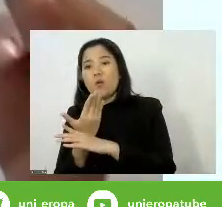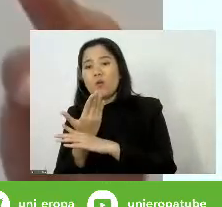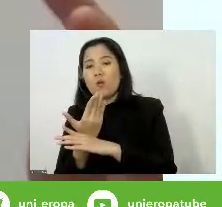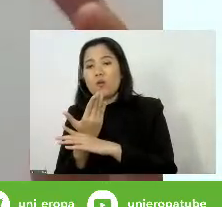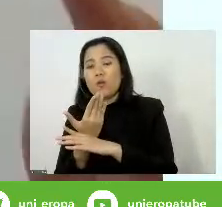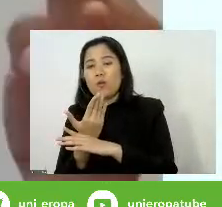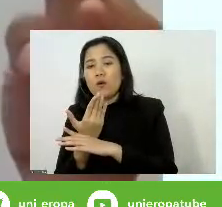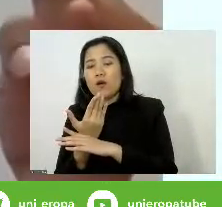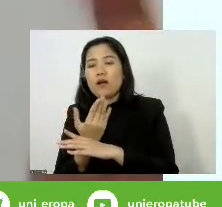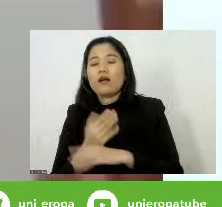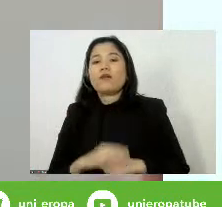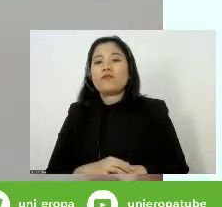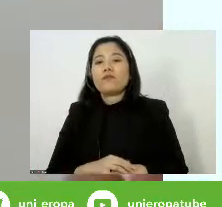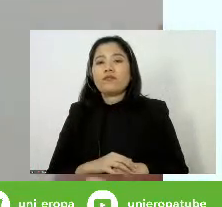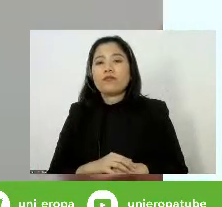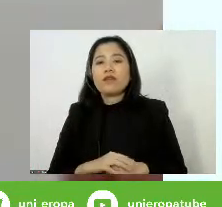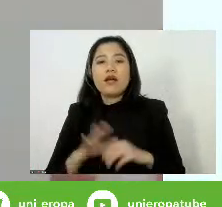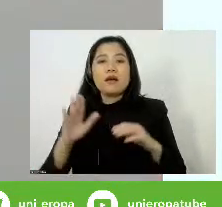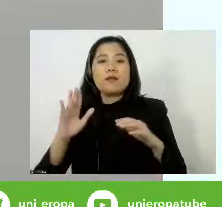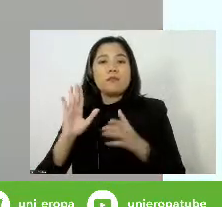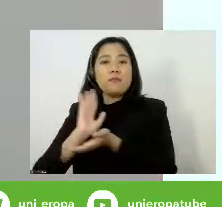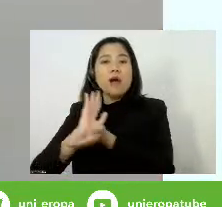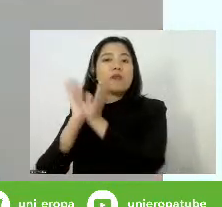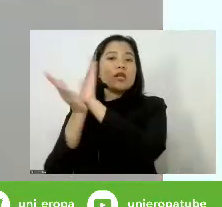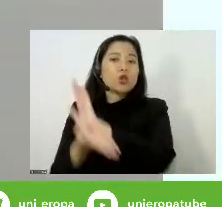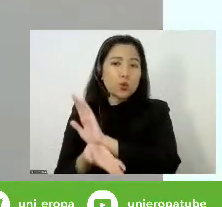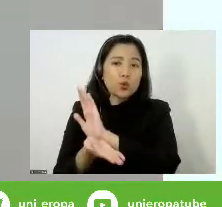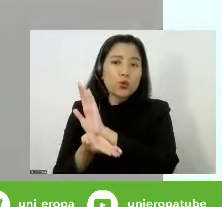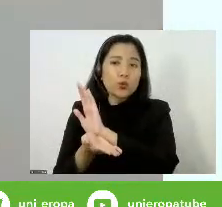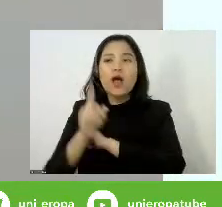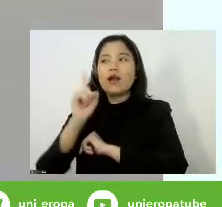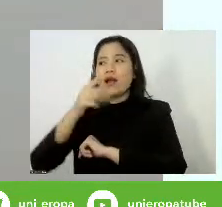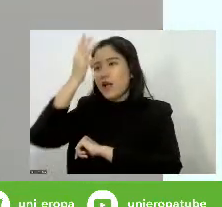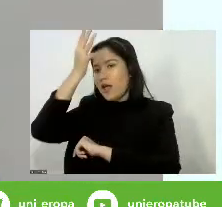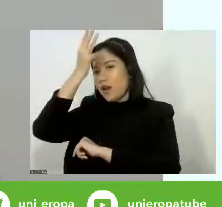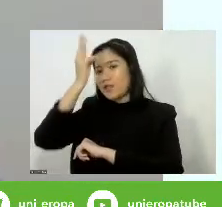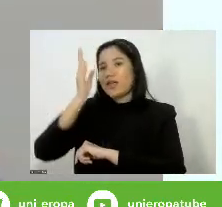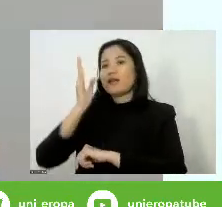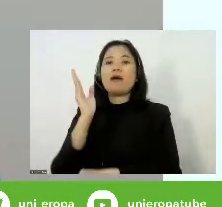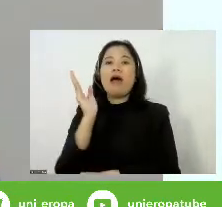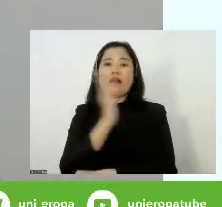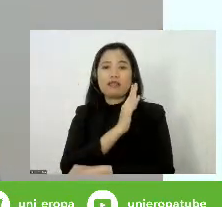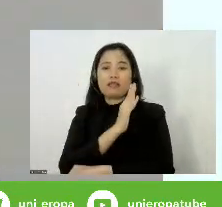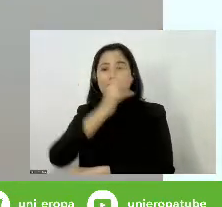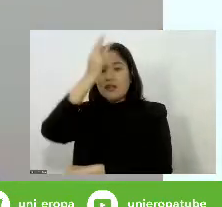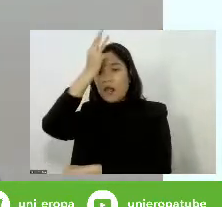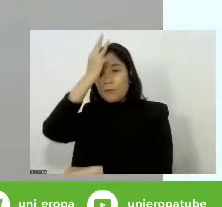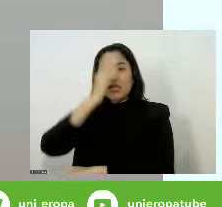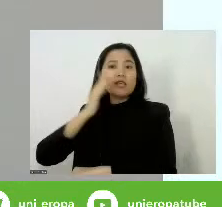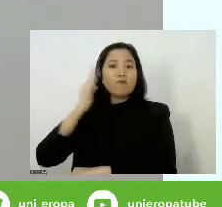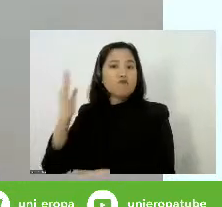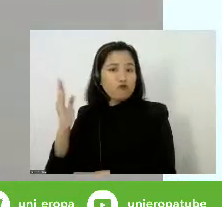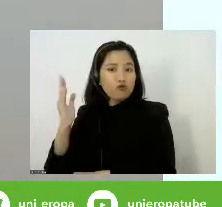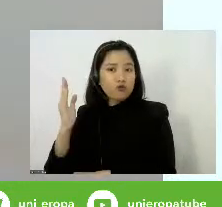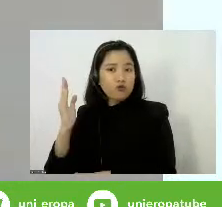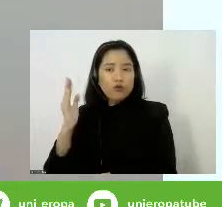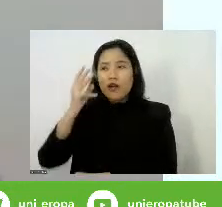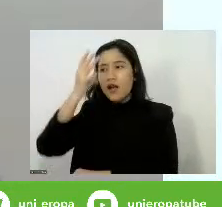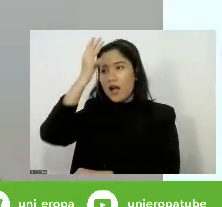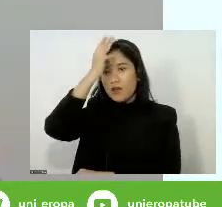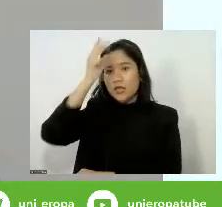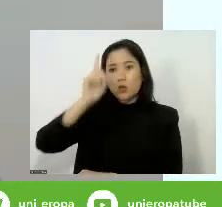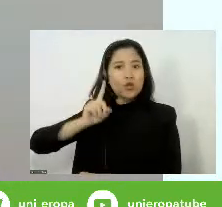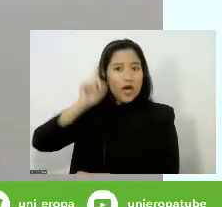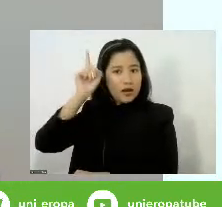kemudian Bangka Belitung kemudian Kalimantan Barat Kalimantan Timur Kalimantan Utara